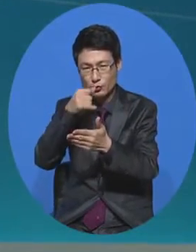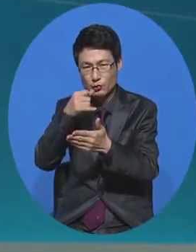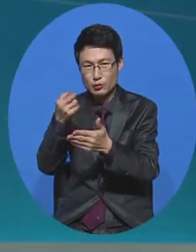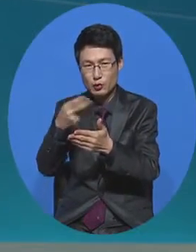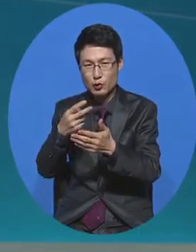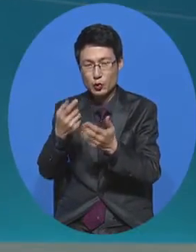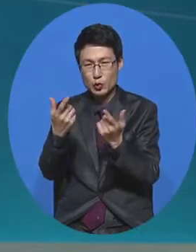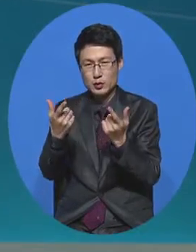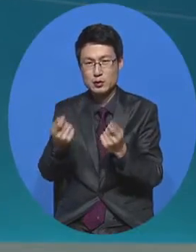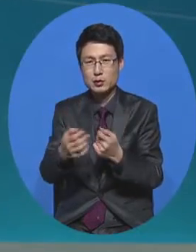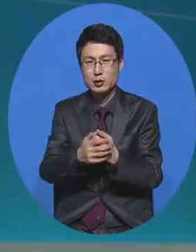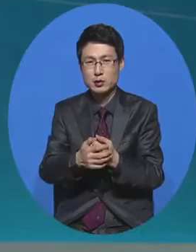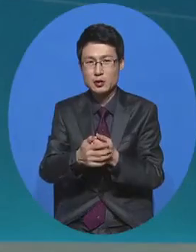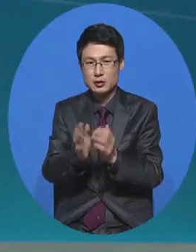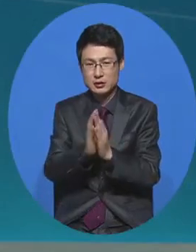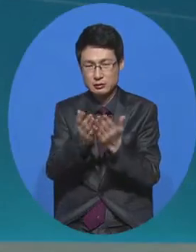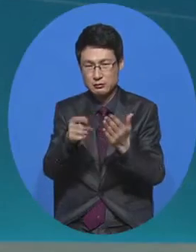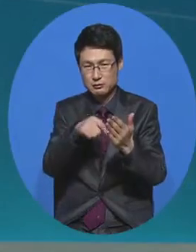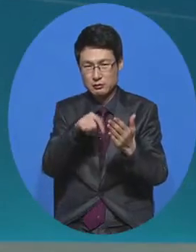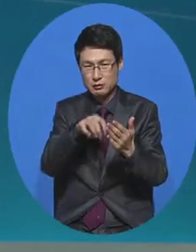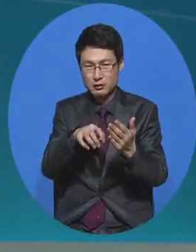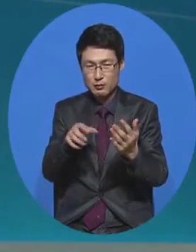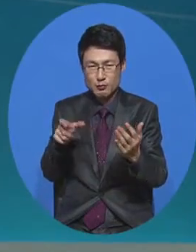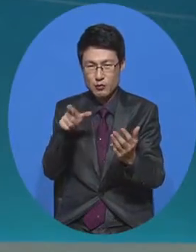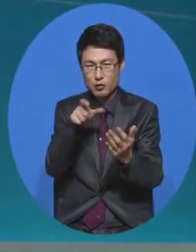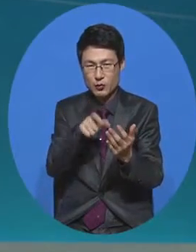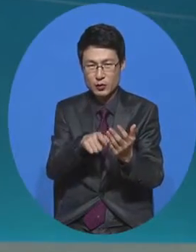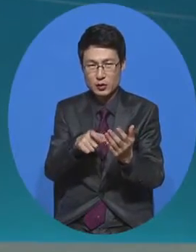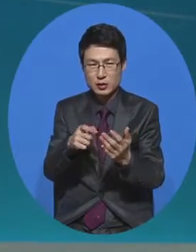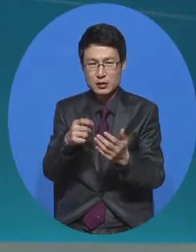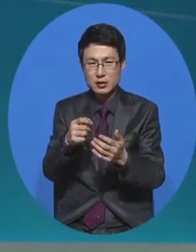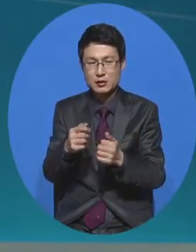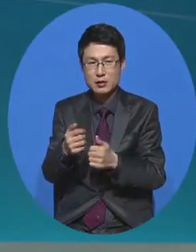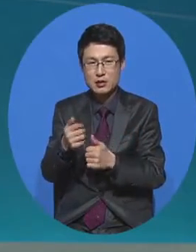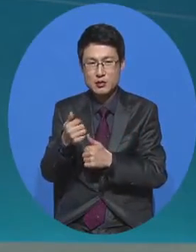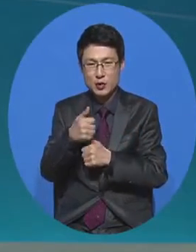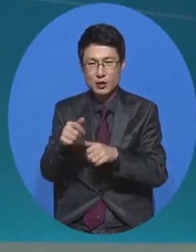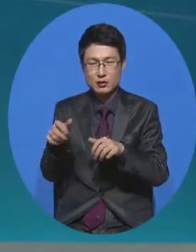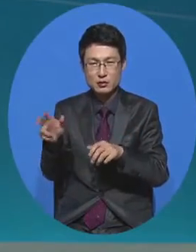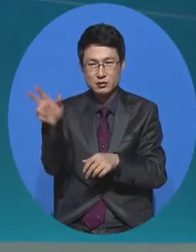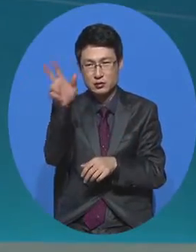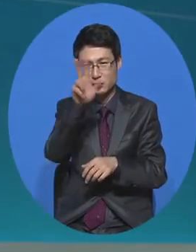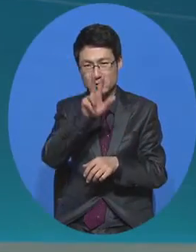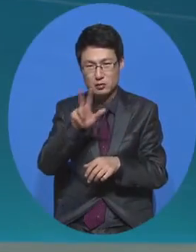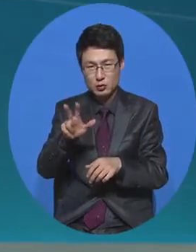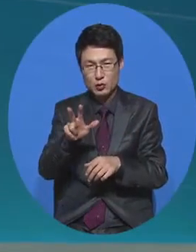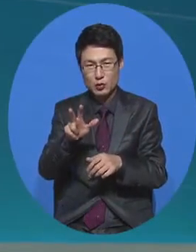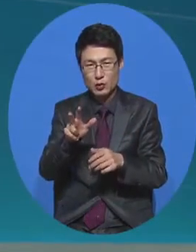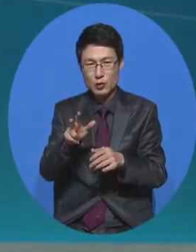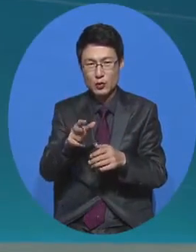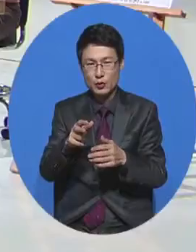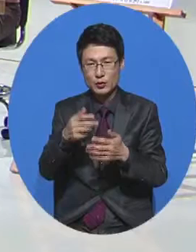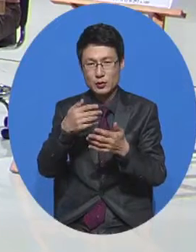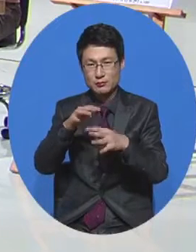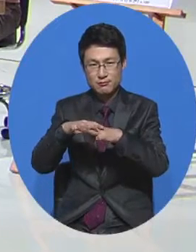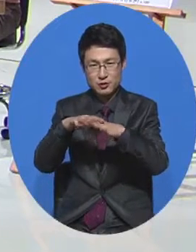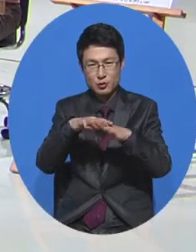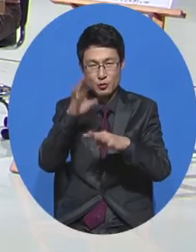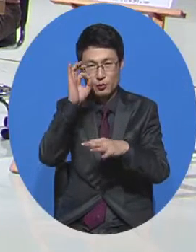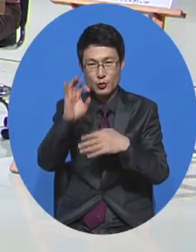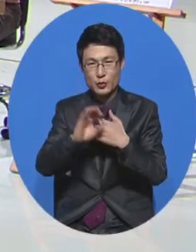마찬가지로 교과서 안에 포함이 되어있는 의경 지도를 잠깐 거든요 이렇습니다